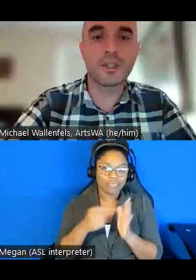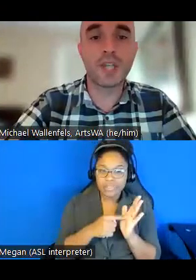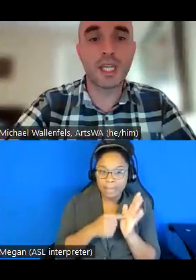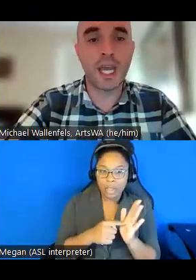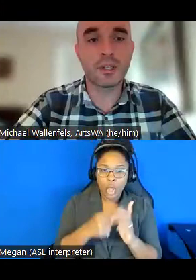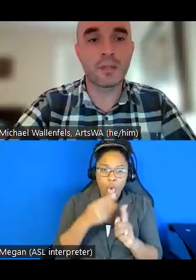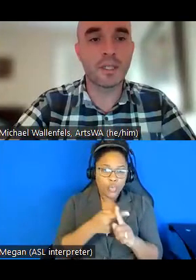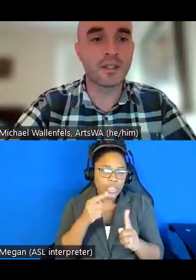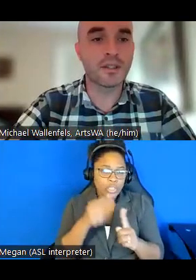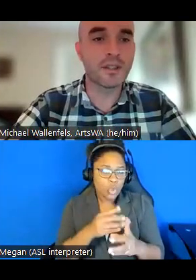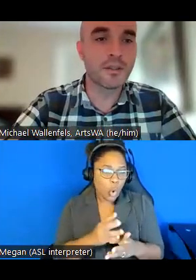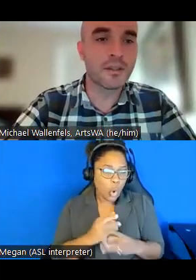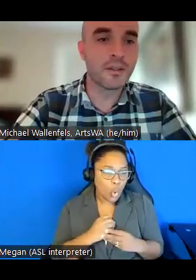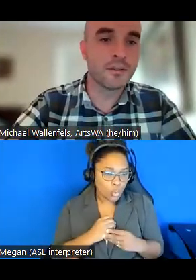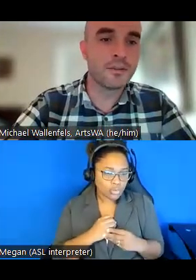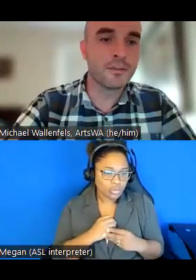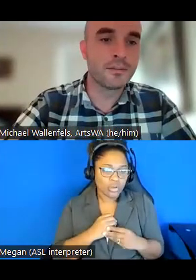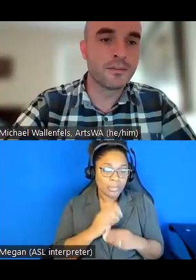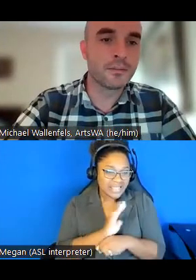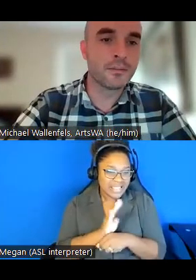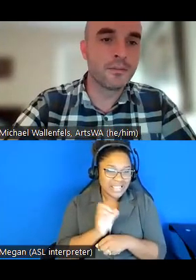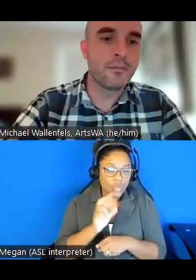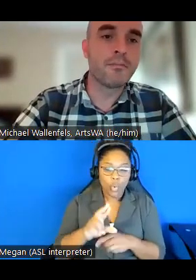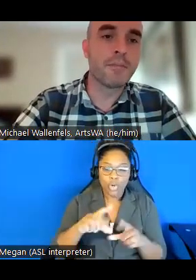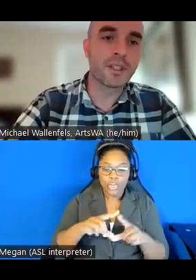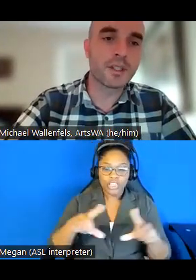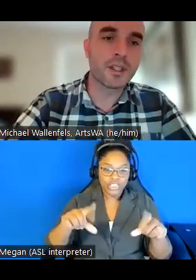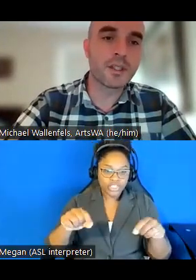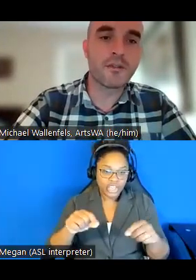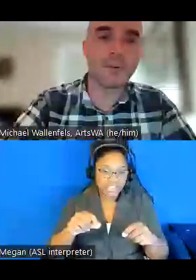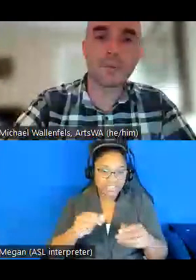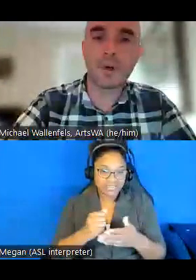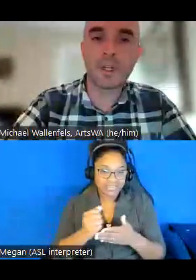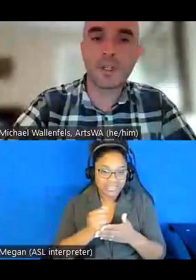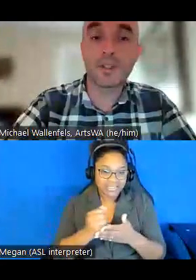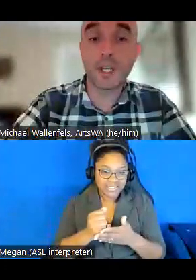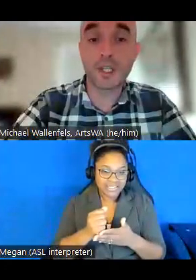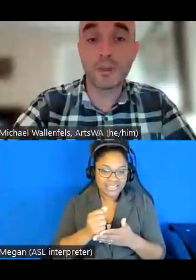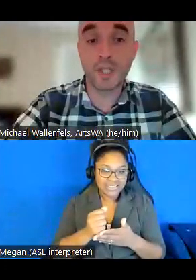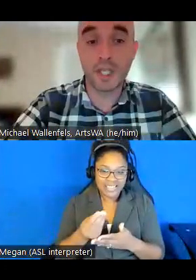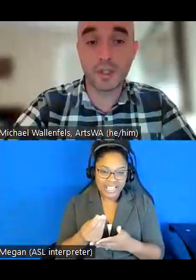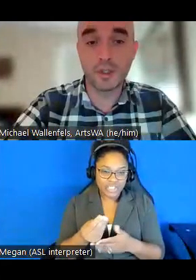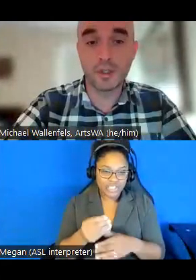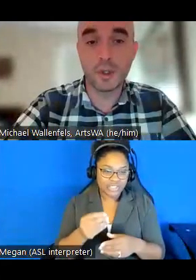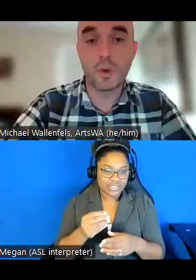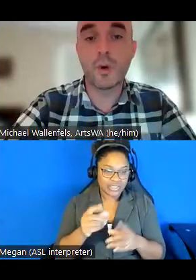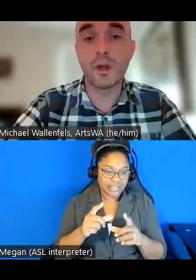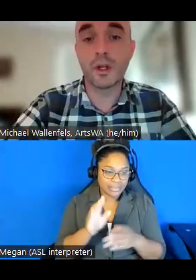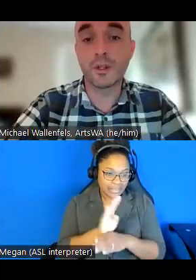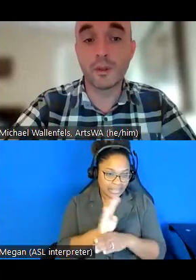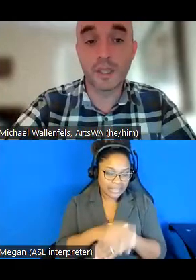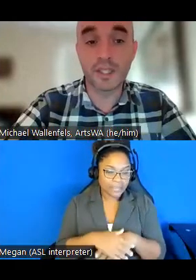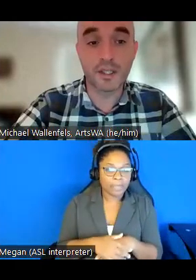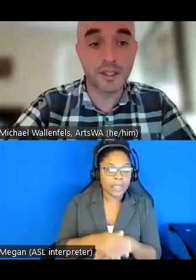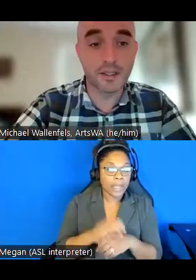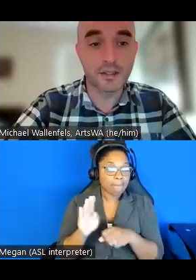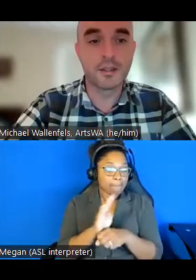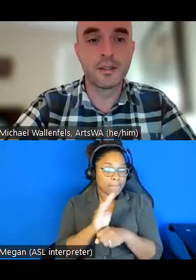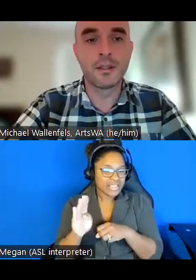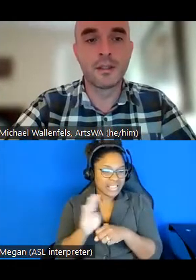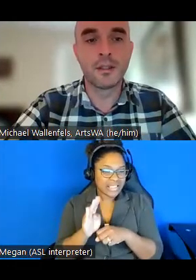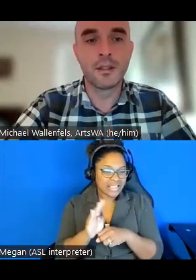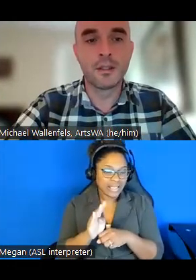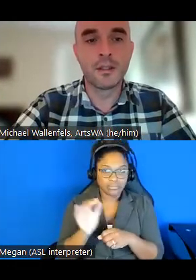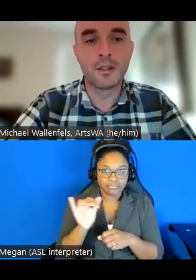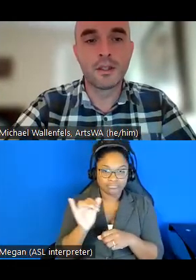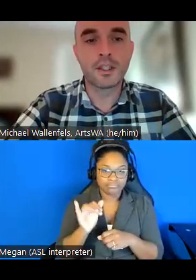이런 사업, 비즈니스, 그다음에 성적인 성격의 비즈니스, 그러니까